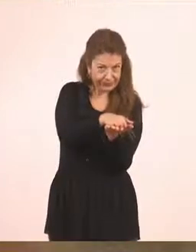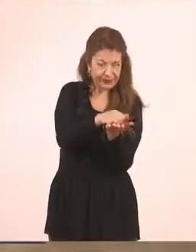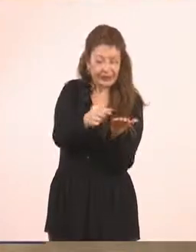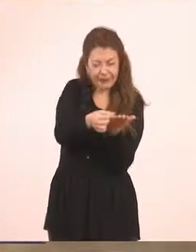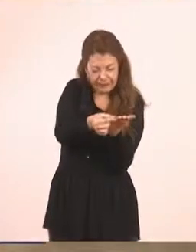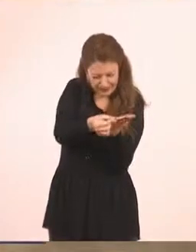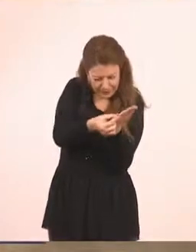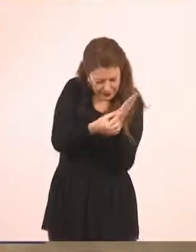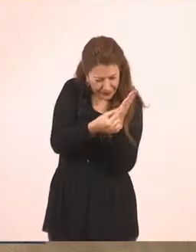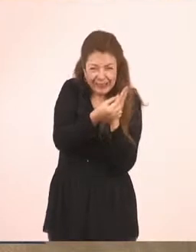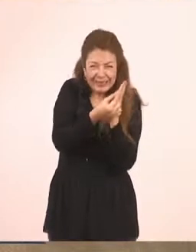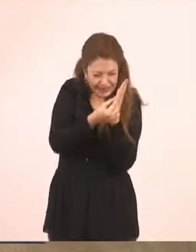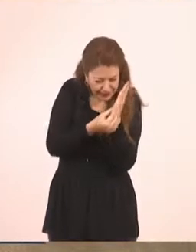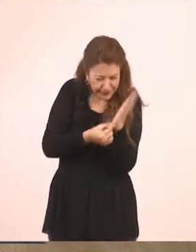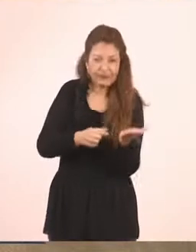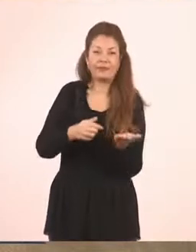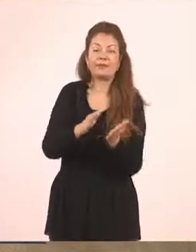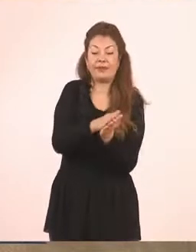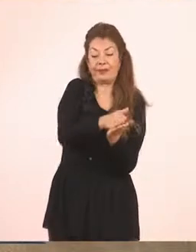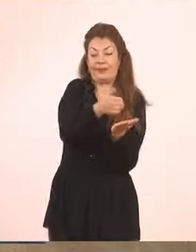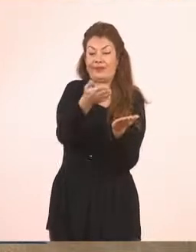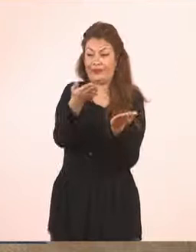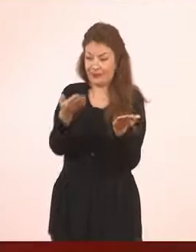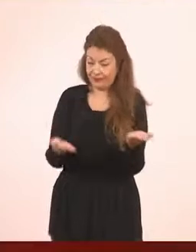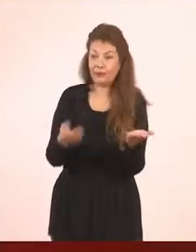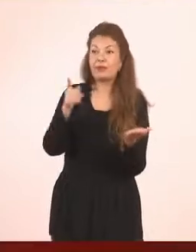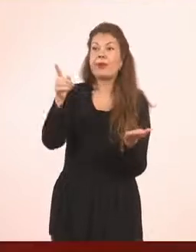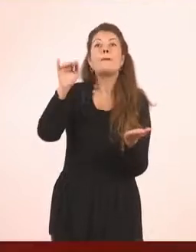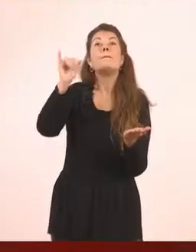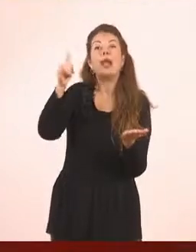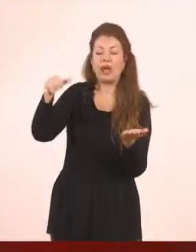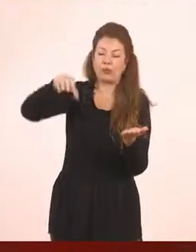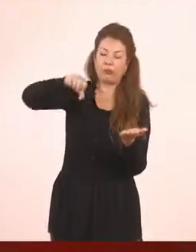διαδικασία. Ωραία. Θα ρίξεις λίγες σταγόνες μπλε.